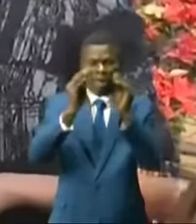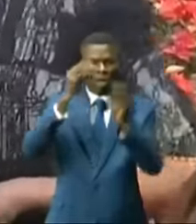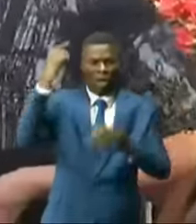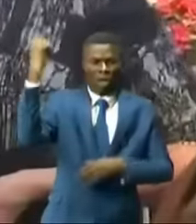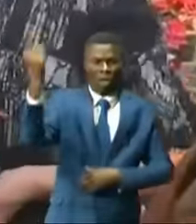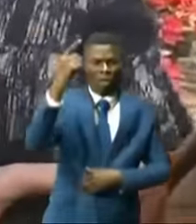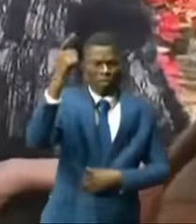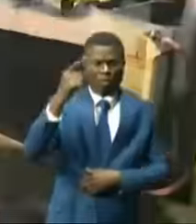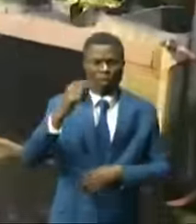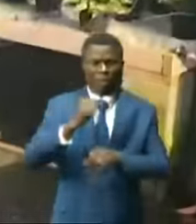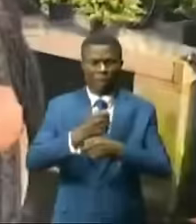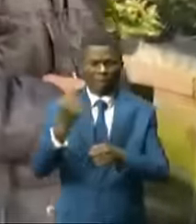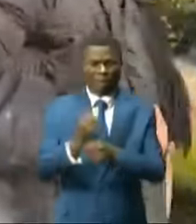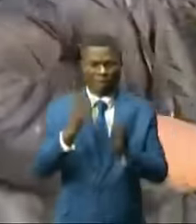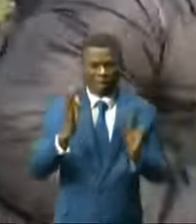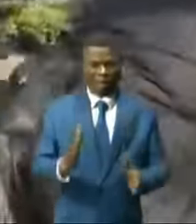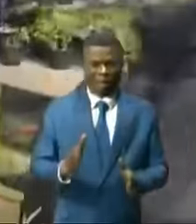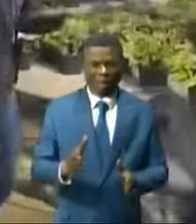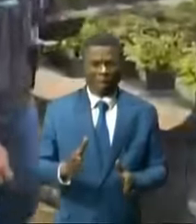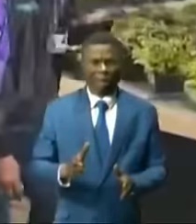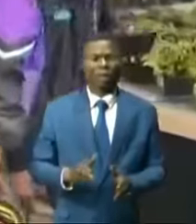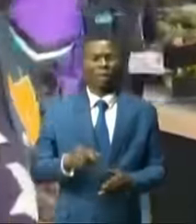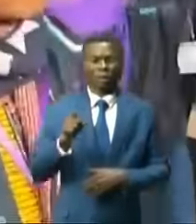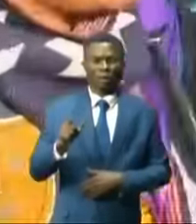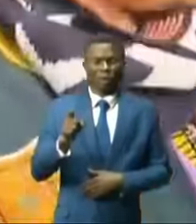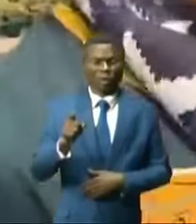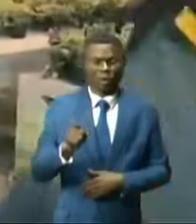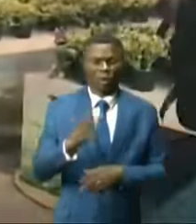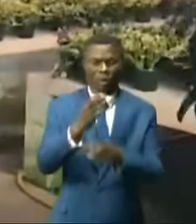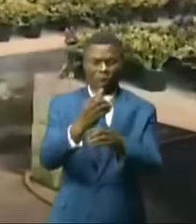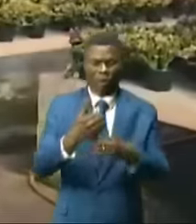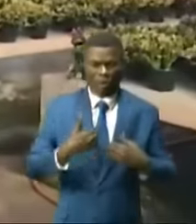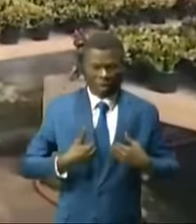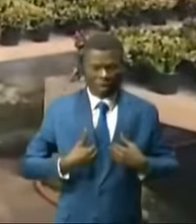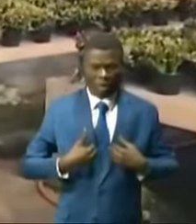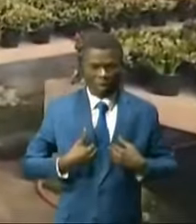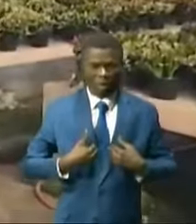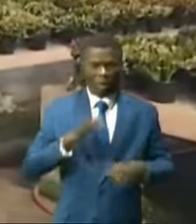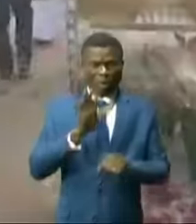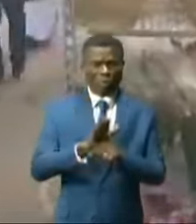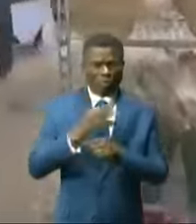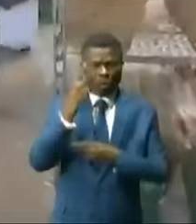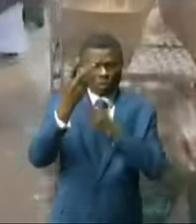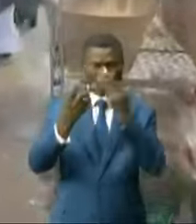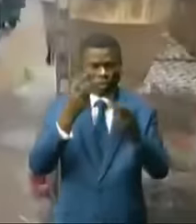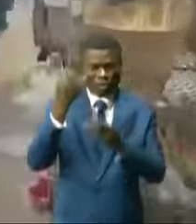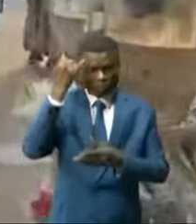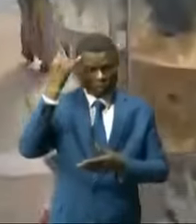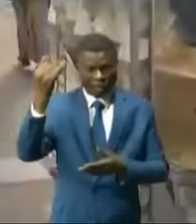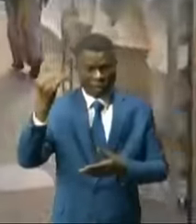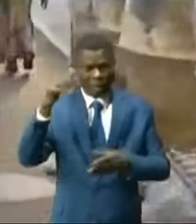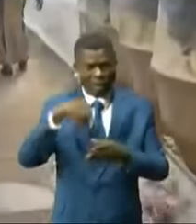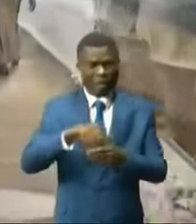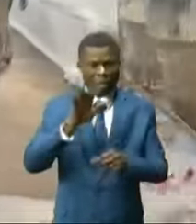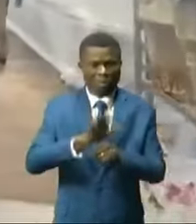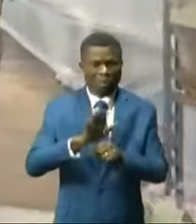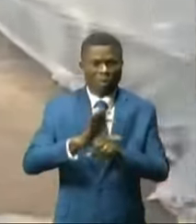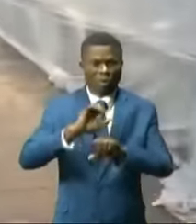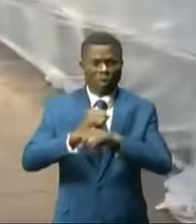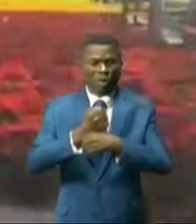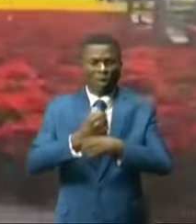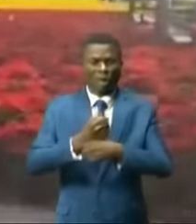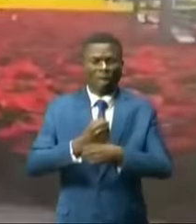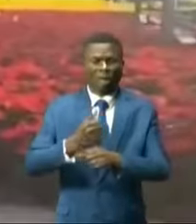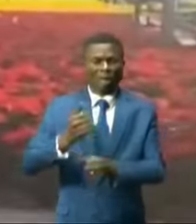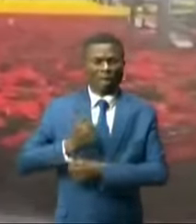l'entrepreneuriat, les entrepreneurs pour la plupart, ont bénéficié d'une série de visites guidées à travers plusieurs entreprises du